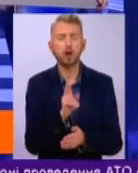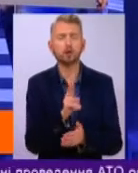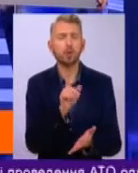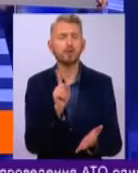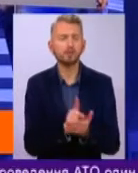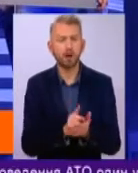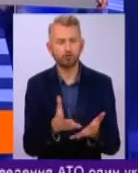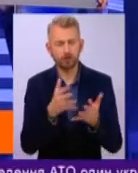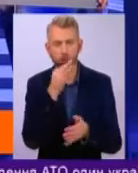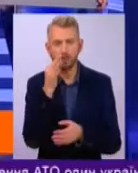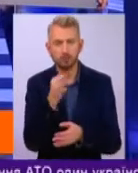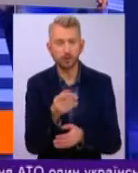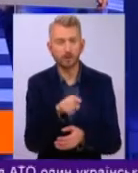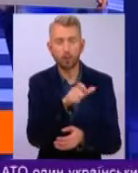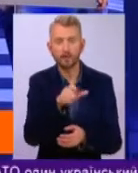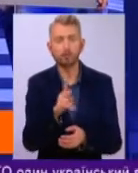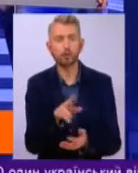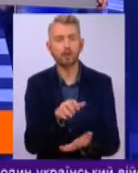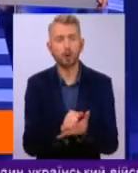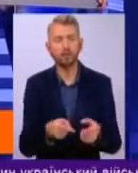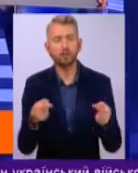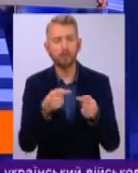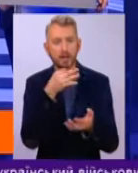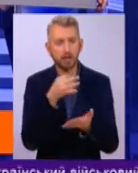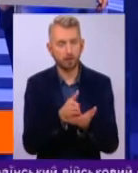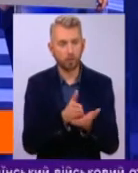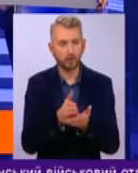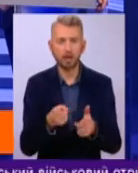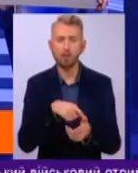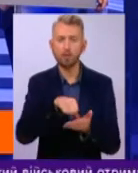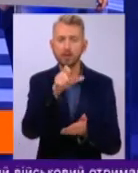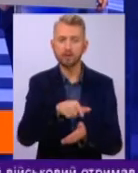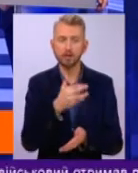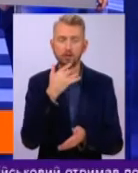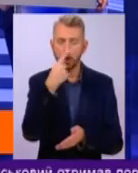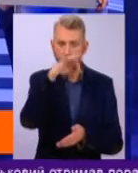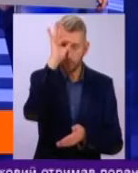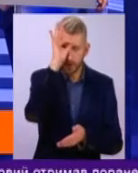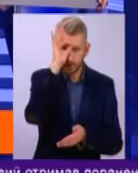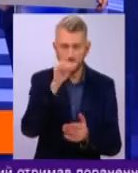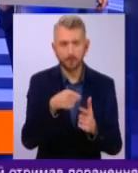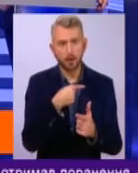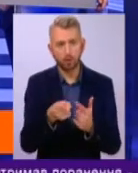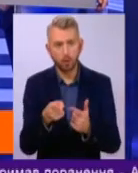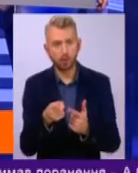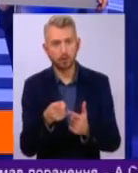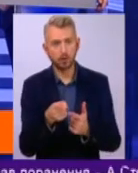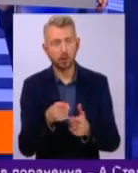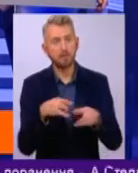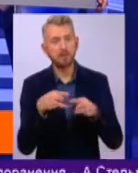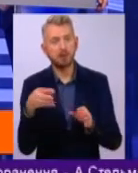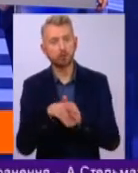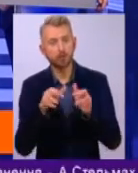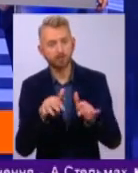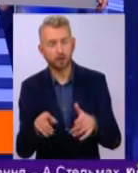чітко відповісти з тих осіб, які займають відповідальні посади. Або це представник національної поліції, або ж безпосередньо Міністерство внутрішніх